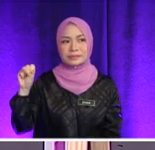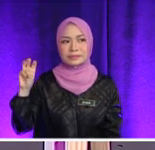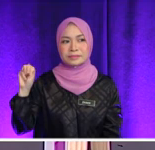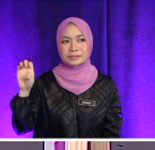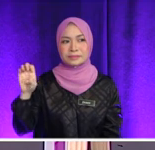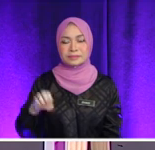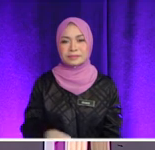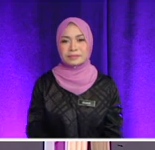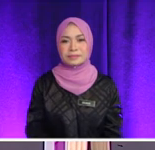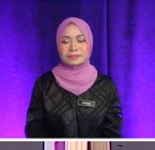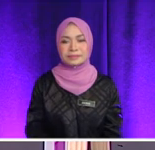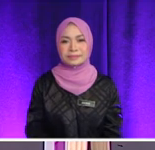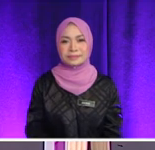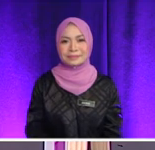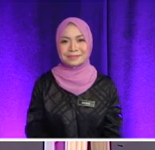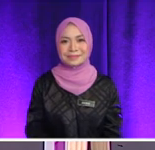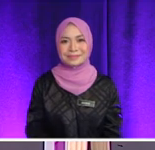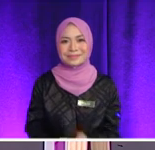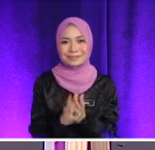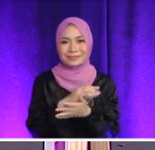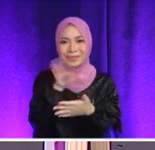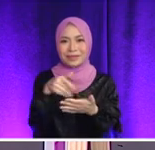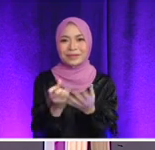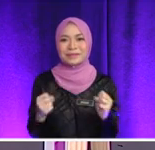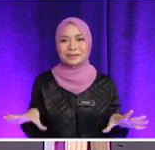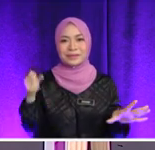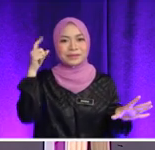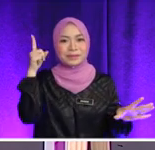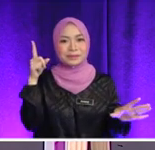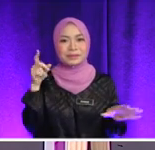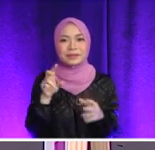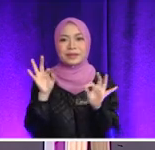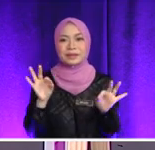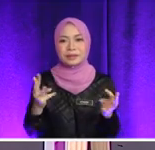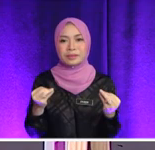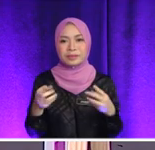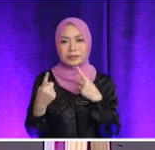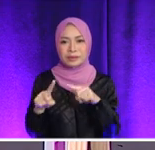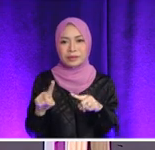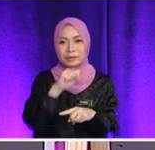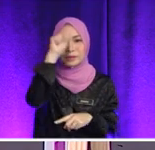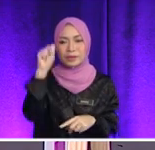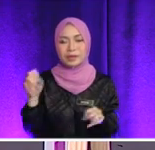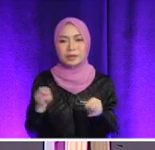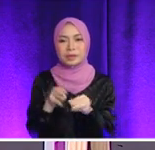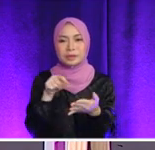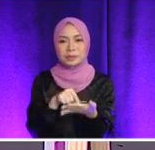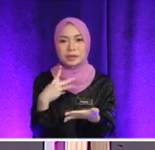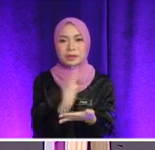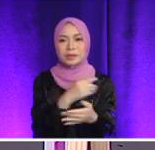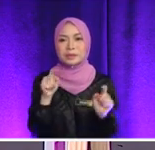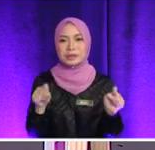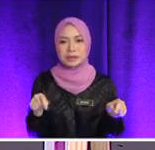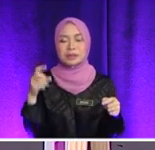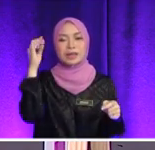soal dan sebegini tahu satu persatu jawabannya supaya persediaan kita untuk soal-soalan yang